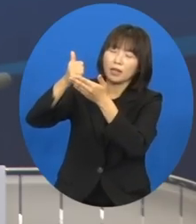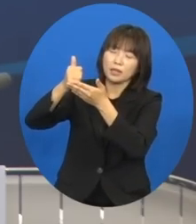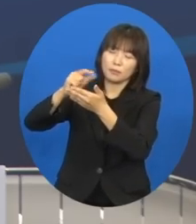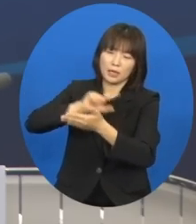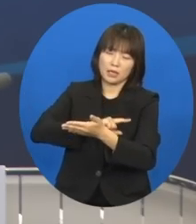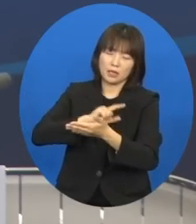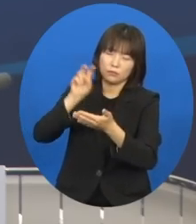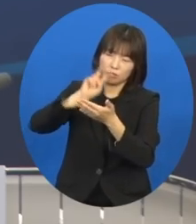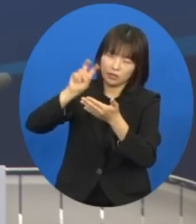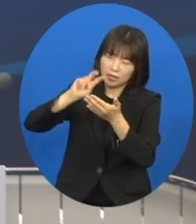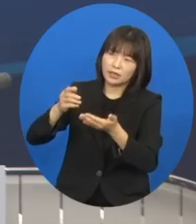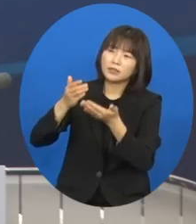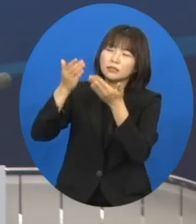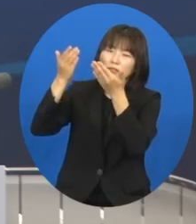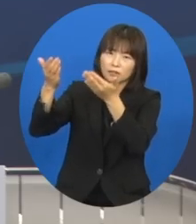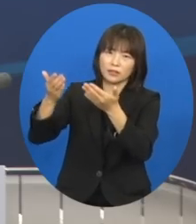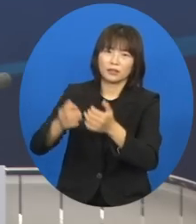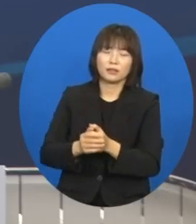송축할지어다. 아멘.